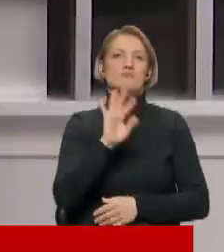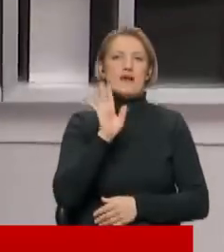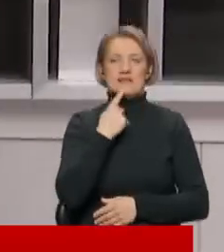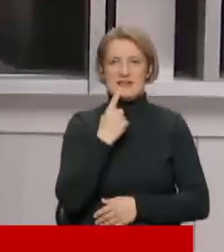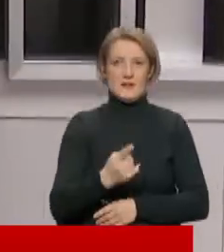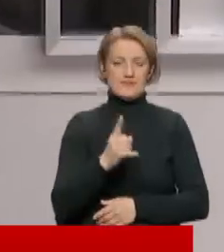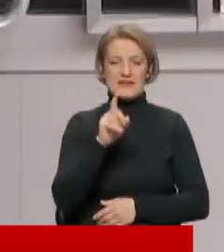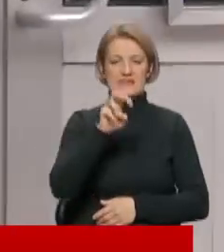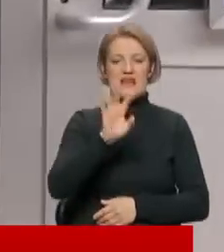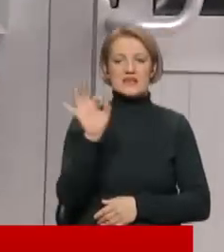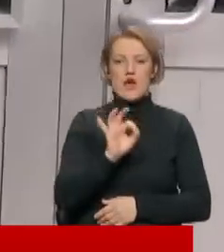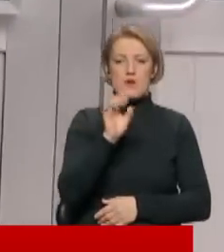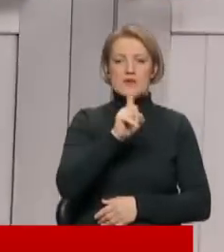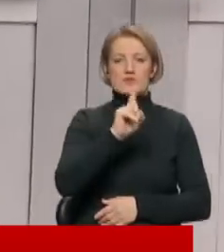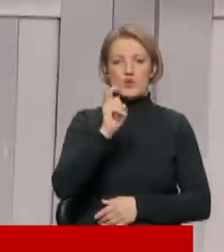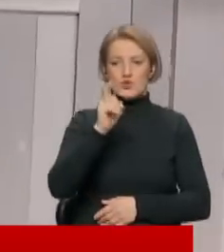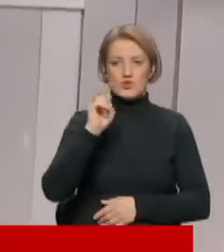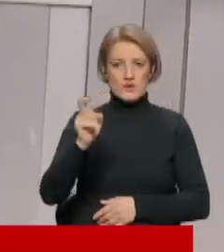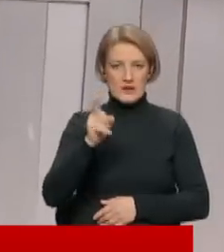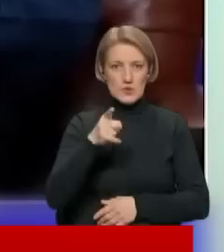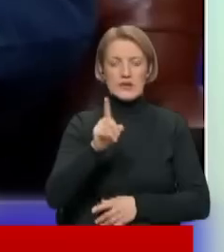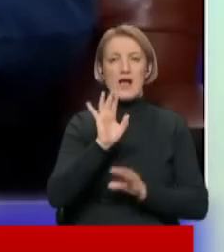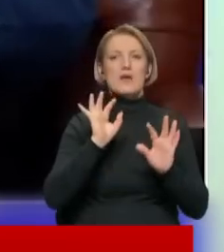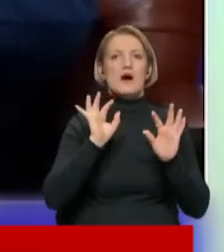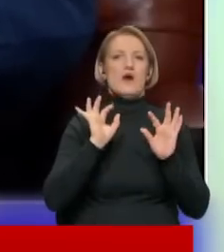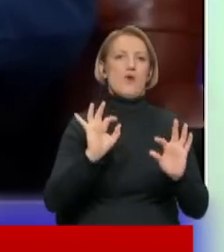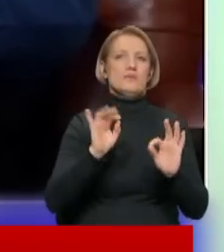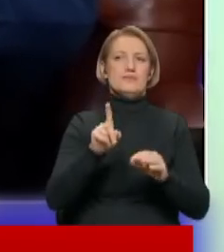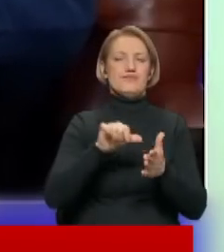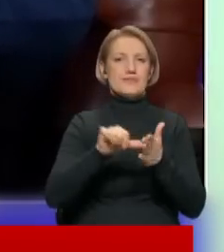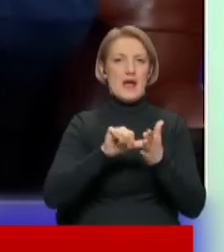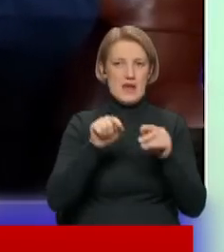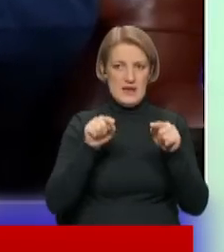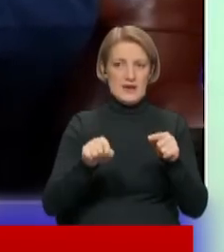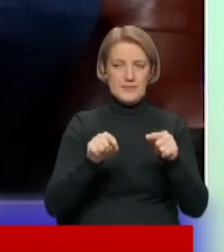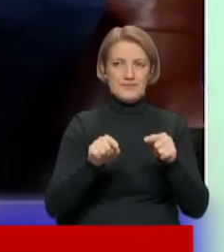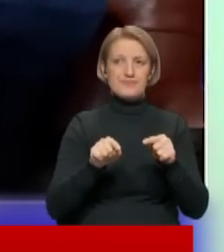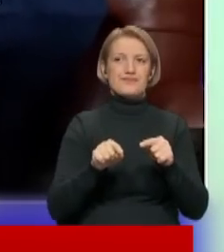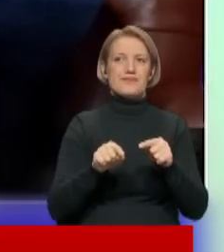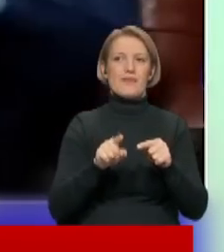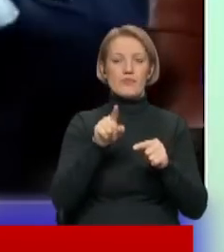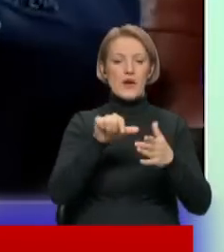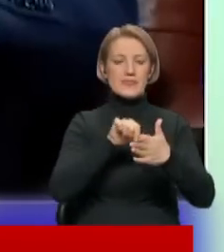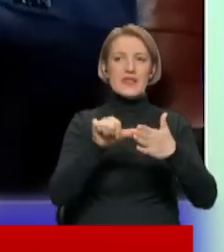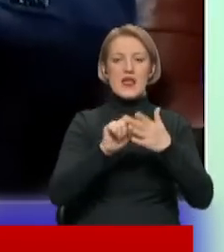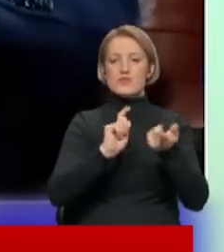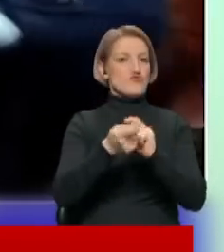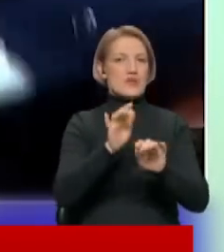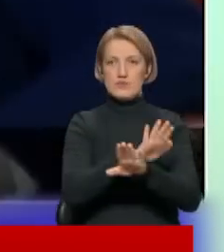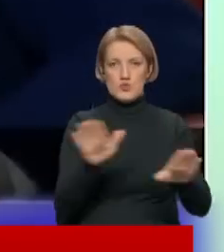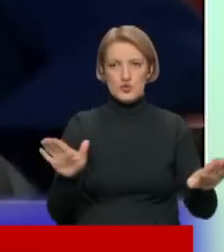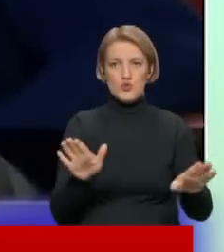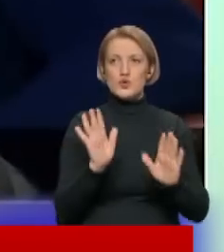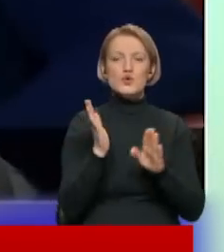Eylül 1999 mutlak tarihtir diyerek 8 Eylül tarihi dedim tarih o tarihi değiştiremiyor